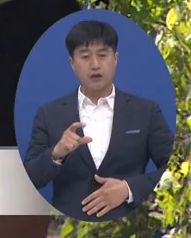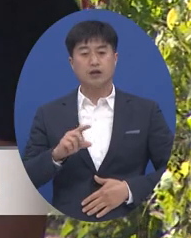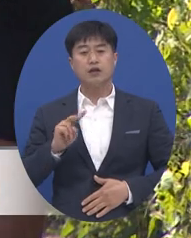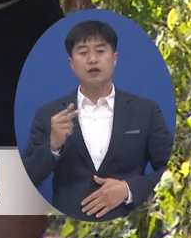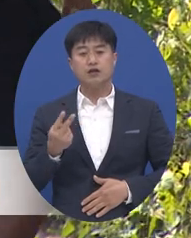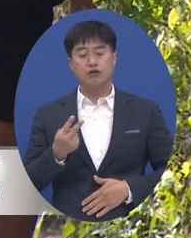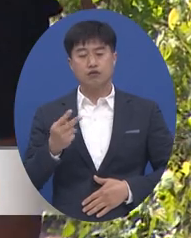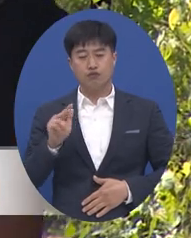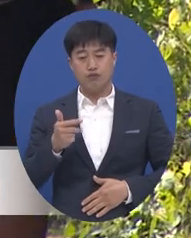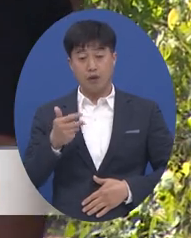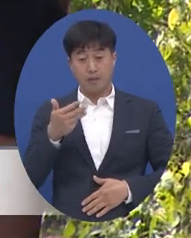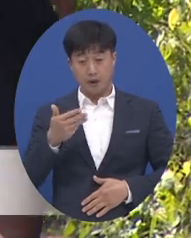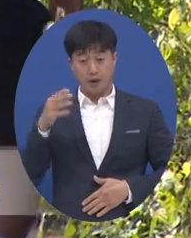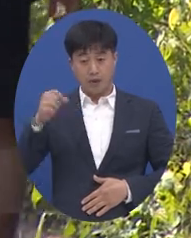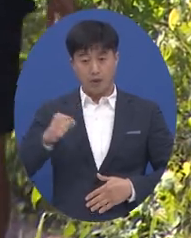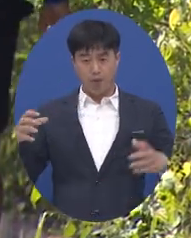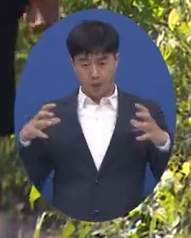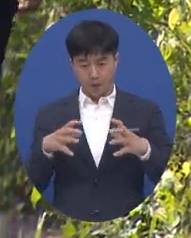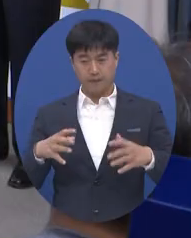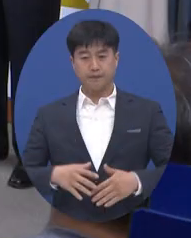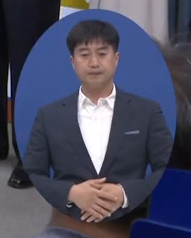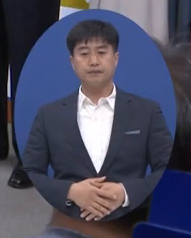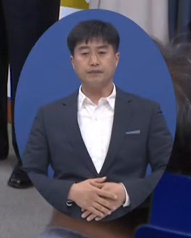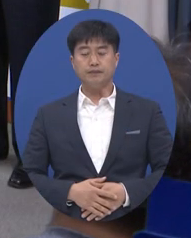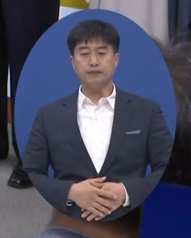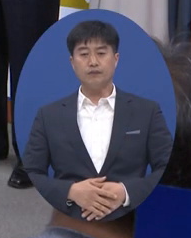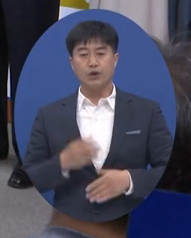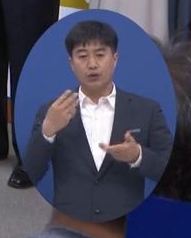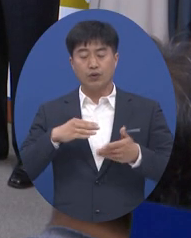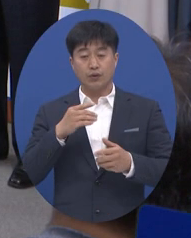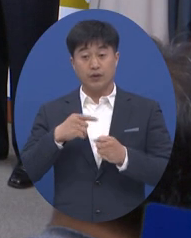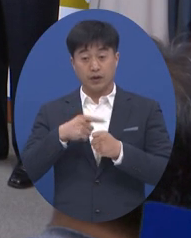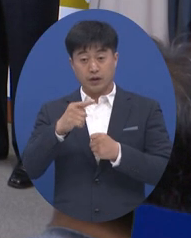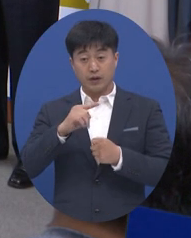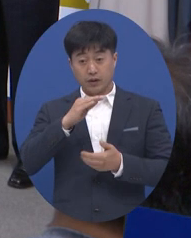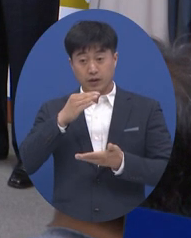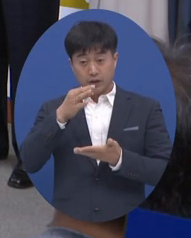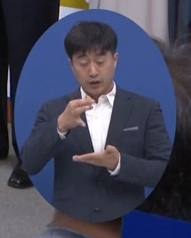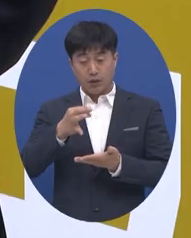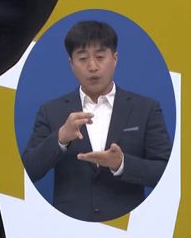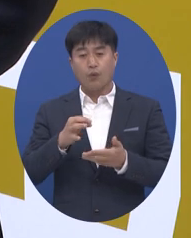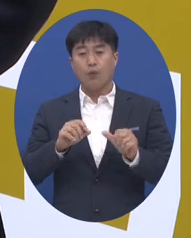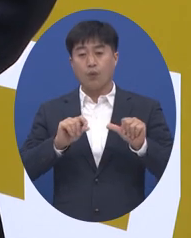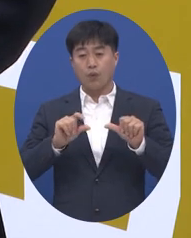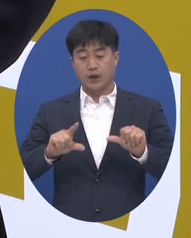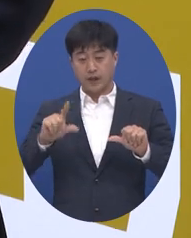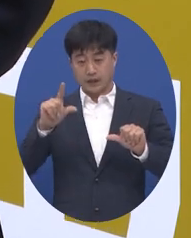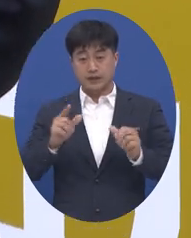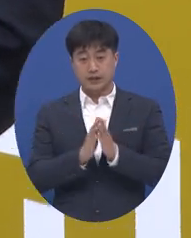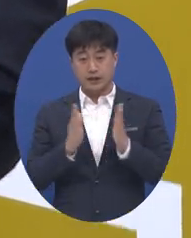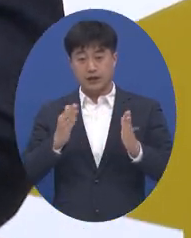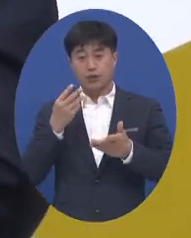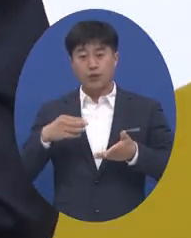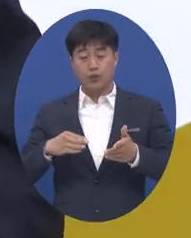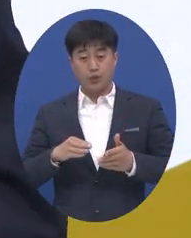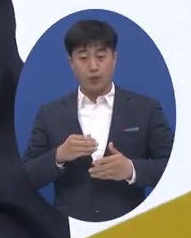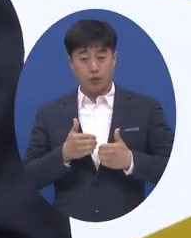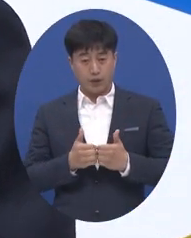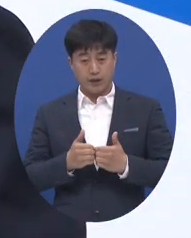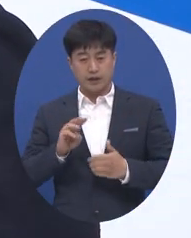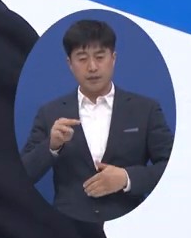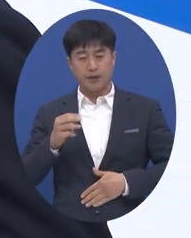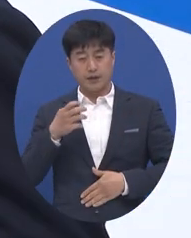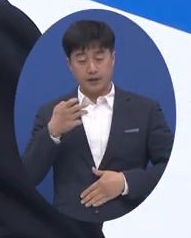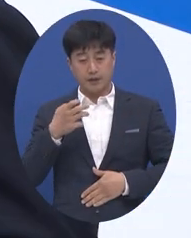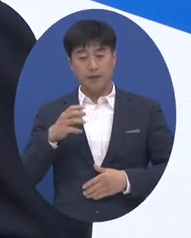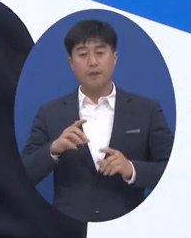원의 교육협력사업 예산도 포함됐습니다. 경기도 내년도 본 예산안은 5일부터 열리는 경기도의회 제340회